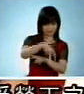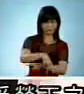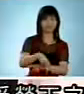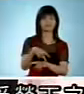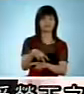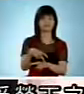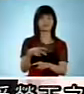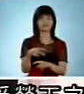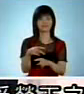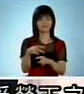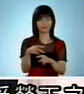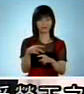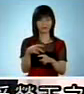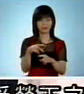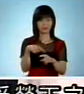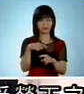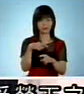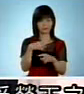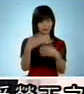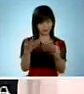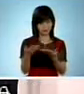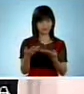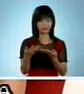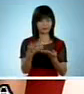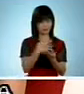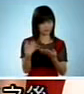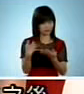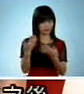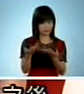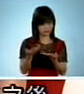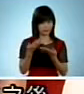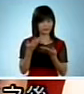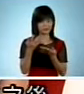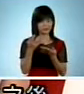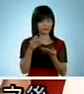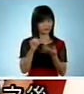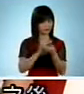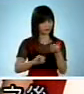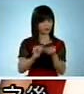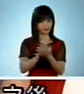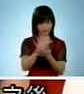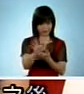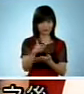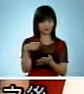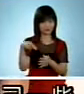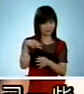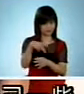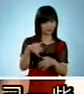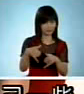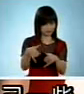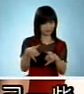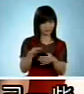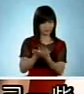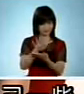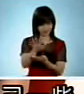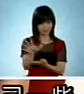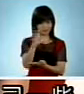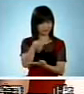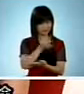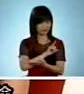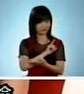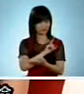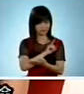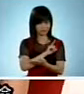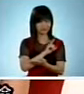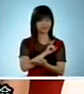那在我比较能够接受荣誉之后，我也觉得说我走过这段路之后呢，我希望说把我自己一